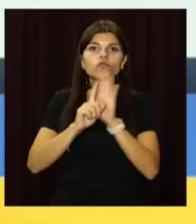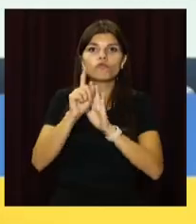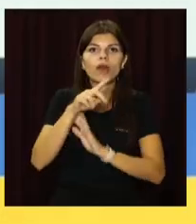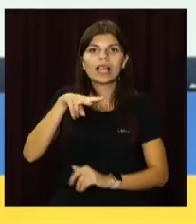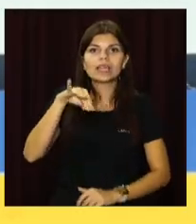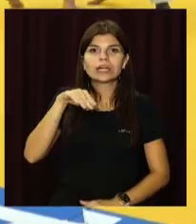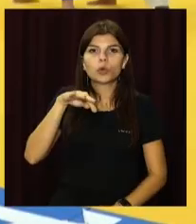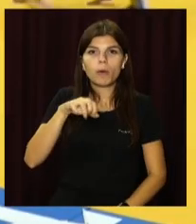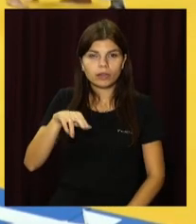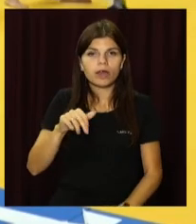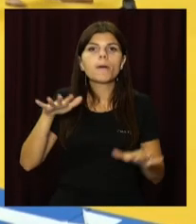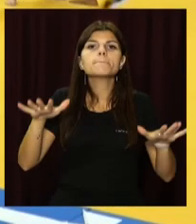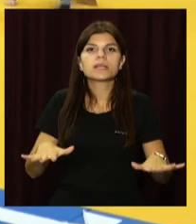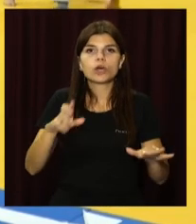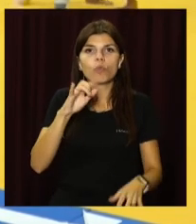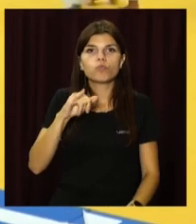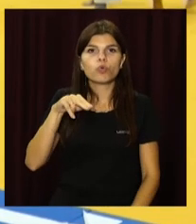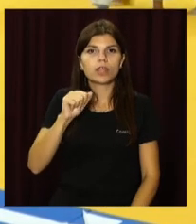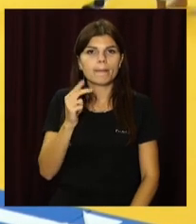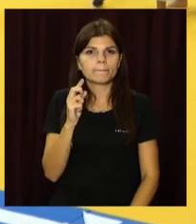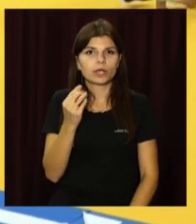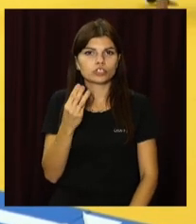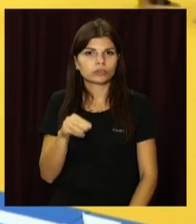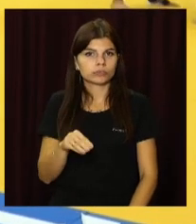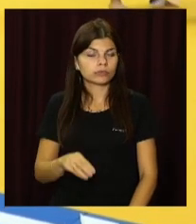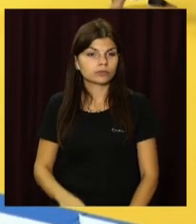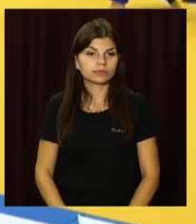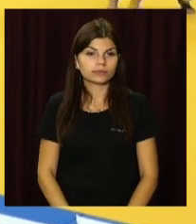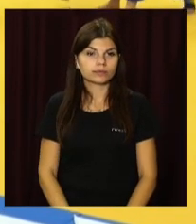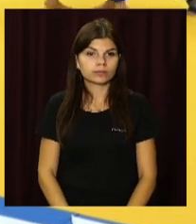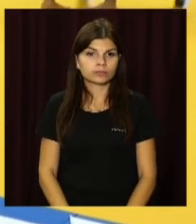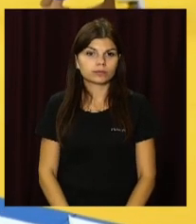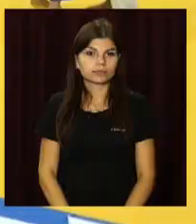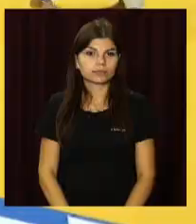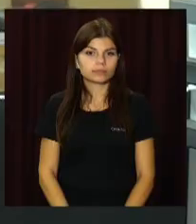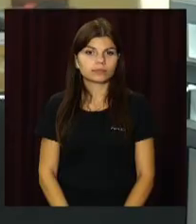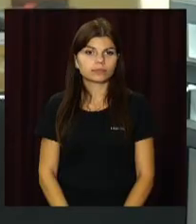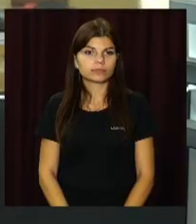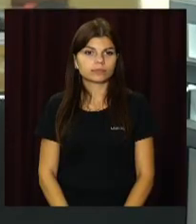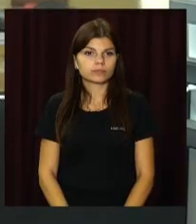в Будапешті. В'ячеслав Куліш, Роман Івашинов, Open News, телеканал «Відкритий».